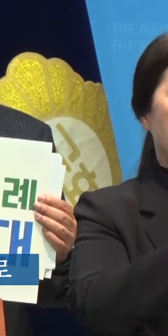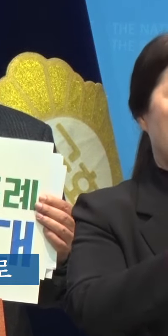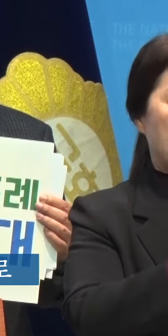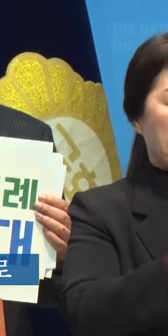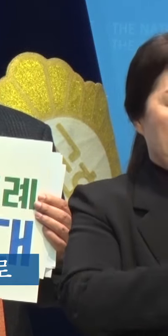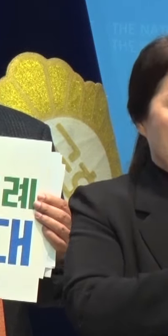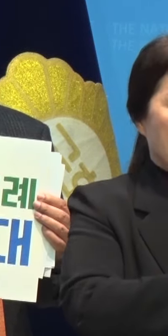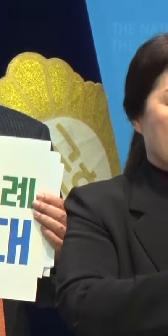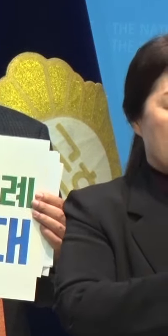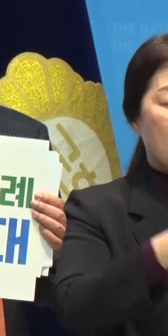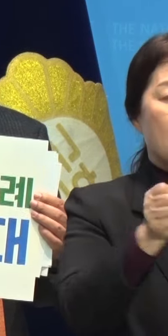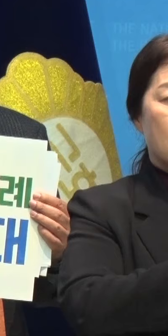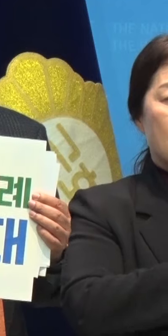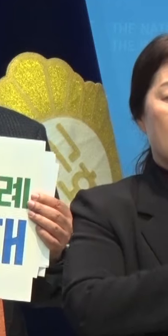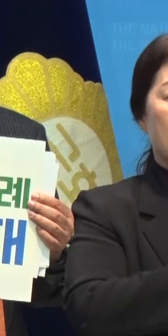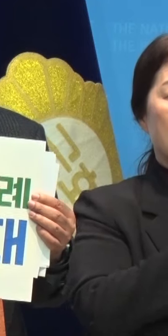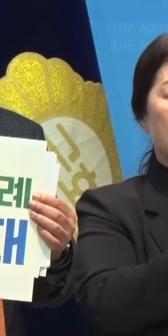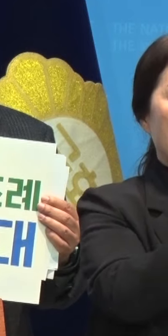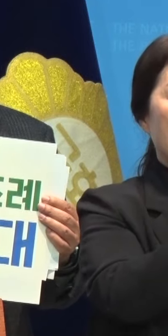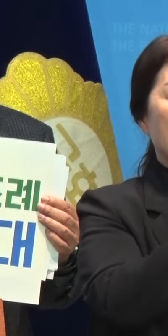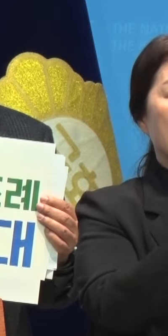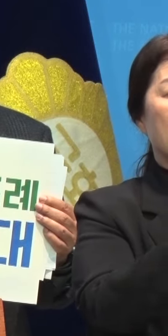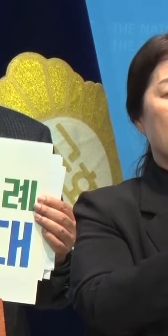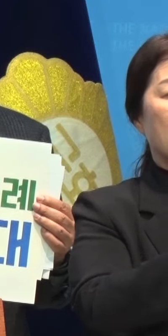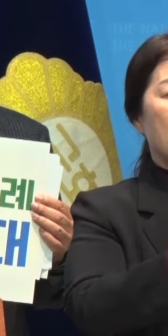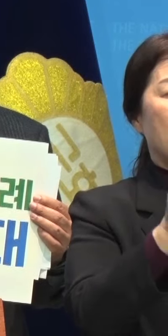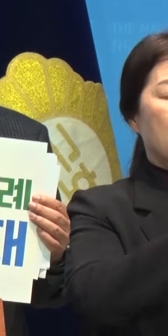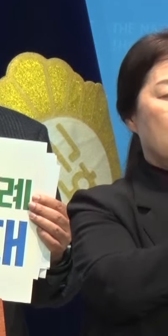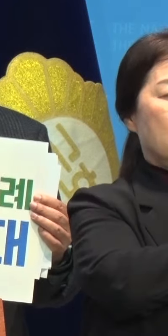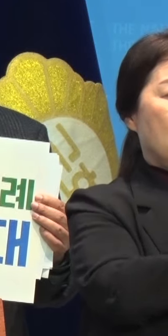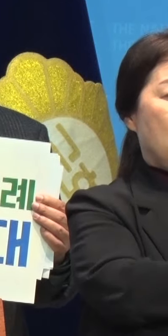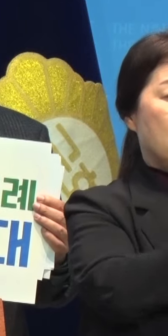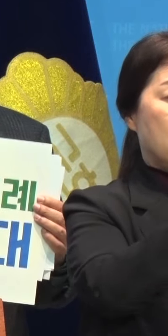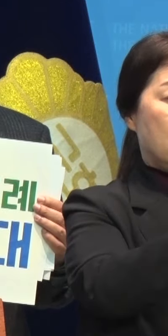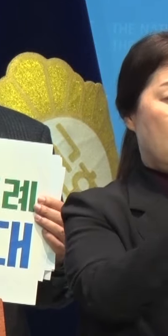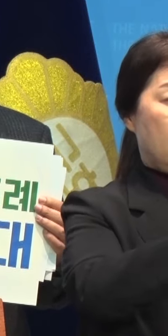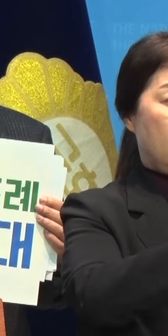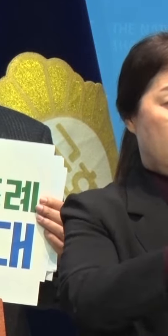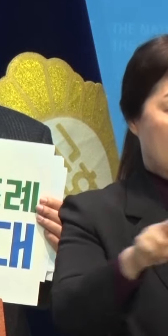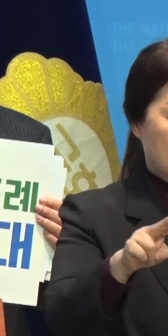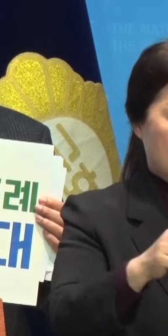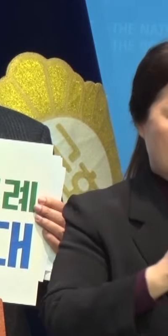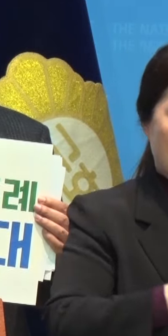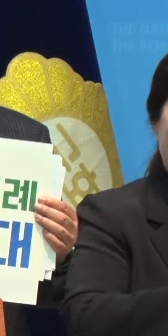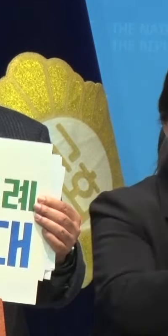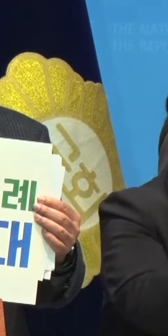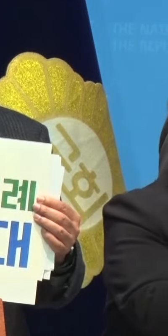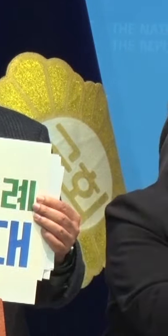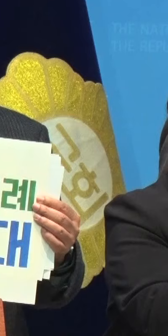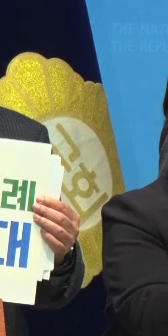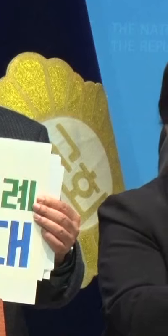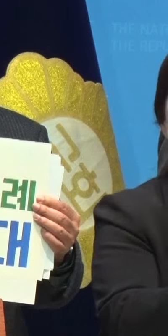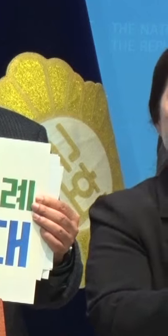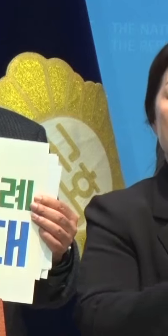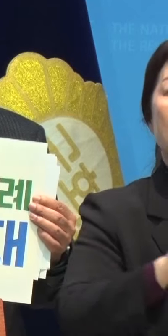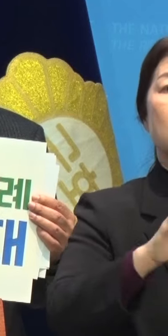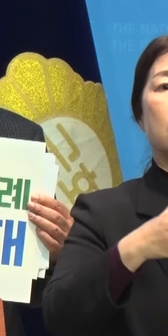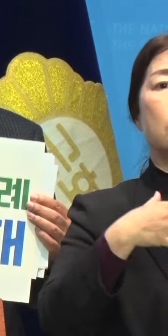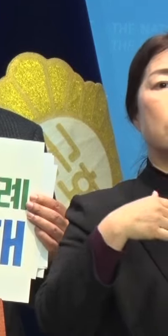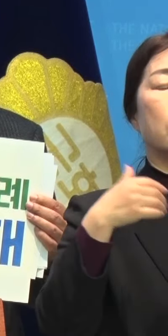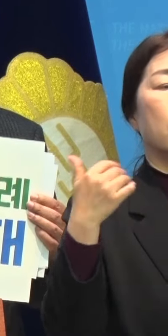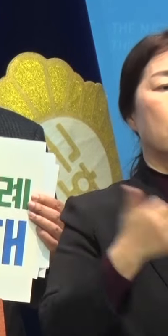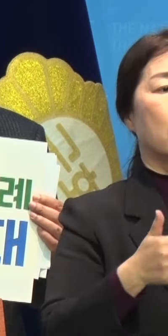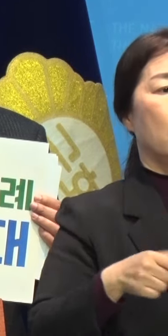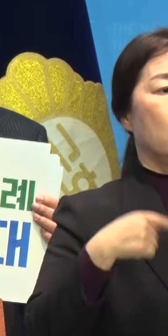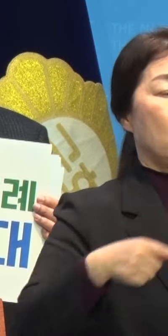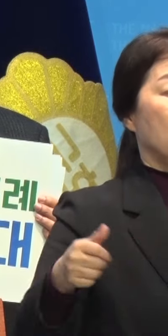힘으로 다수당의 횡포로 지금 강행 처리한다는 거 아닙니까? 그렇다면 우리 국회